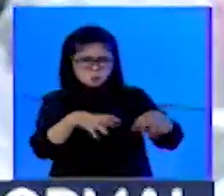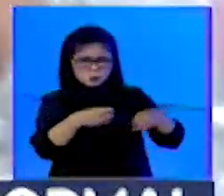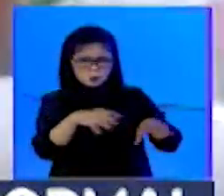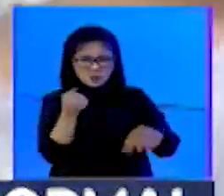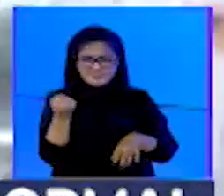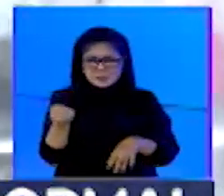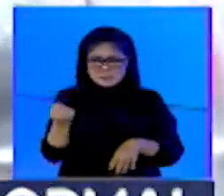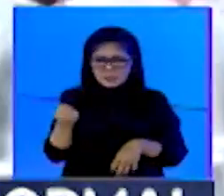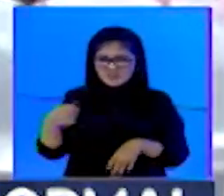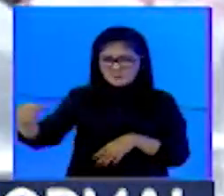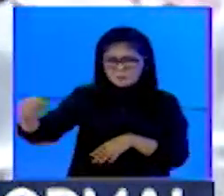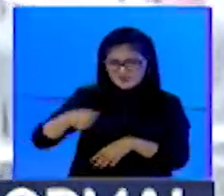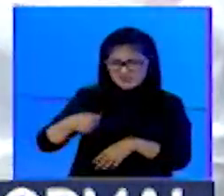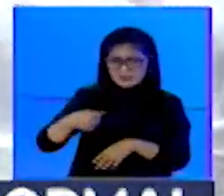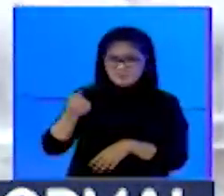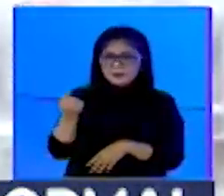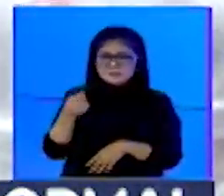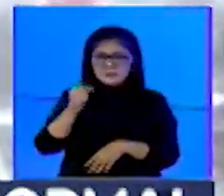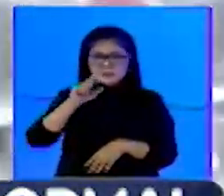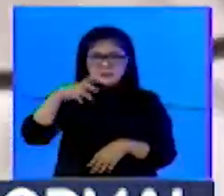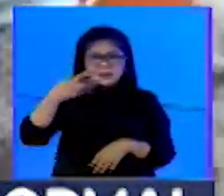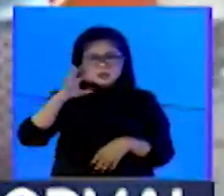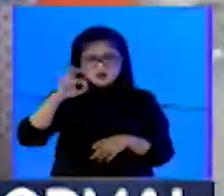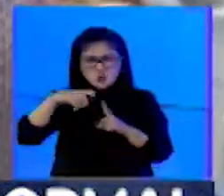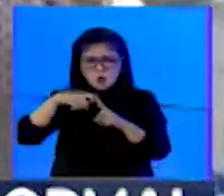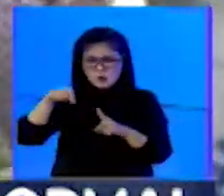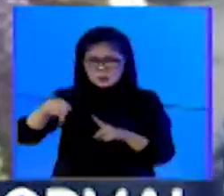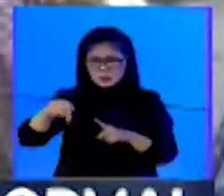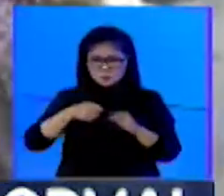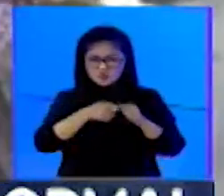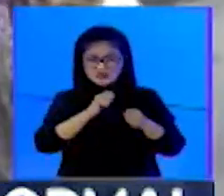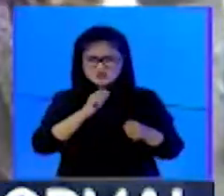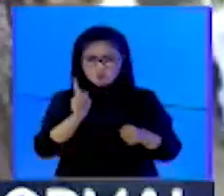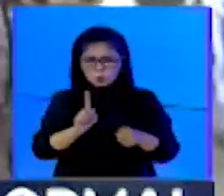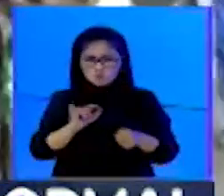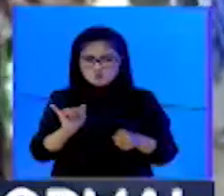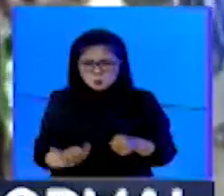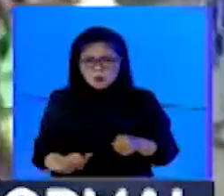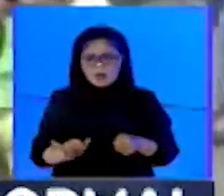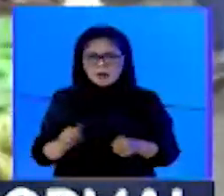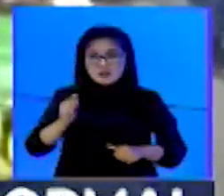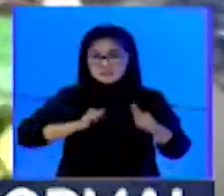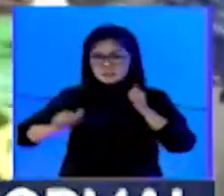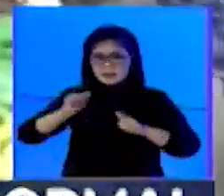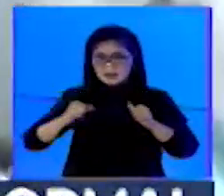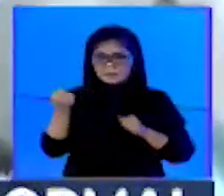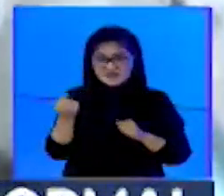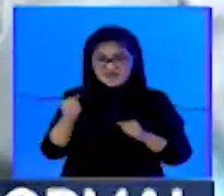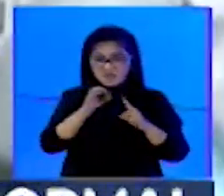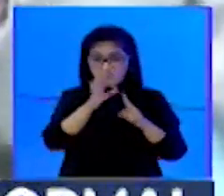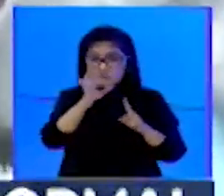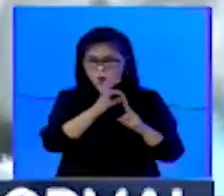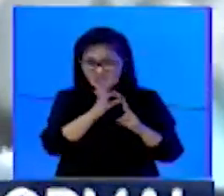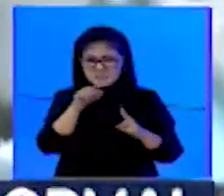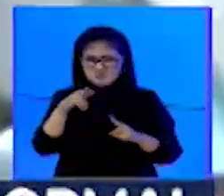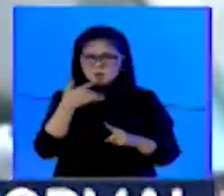juga dilakukan rapid test. Sementara itu kegiatan transaksi di Pasar Polar Cimahi berjalan seperti biasanya.